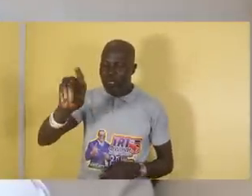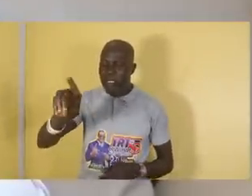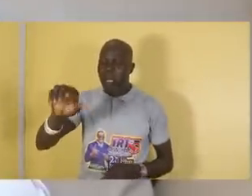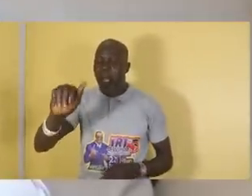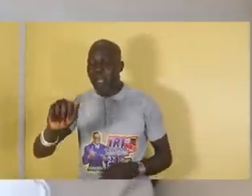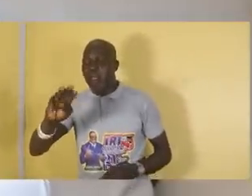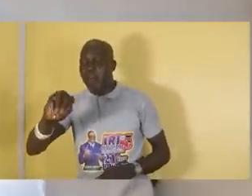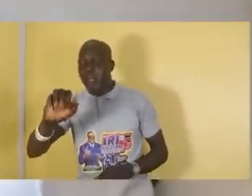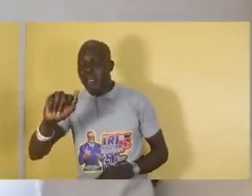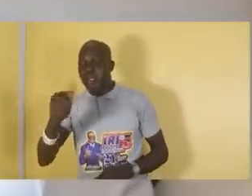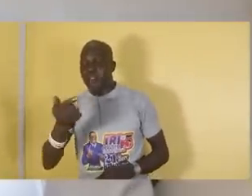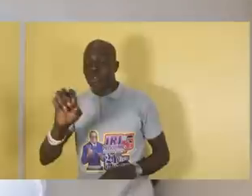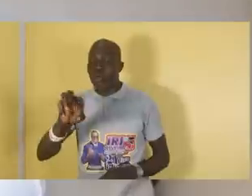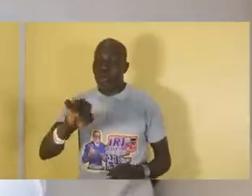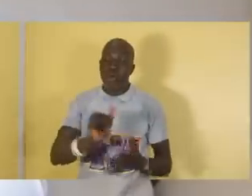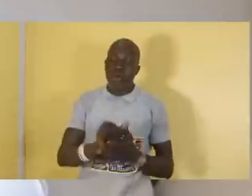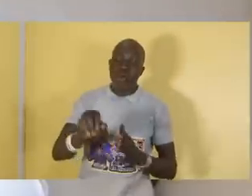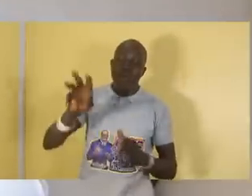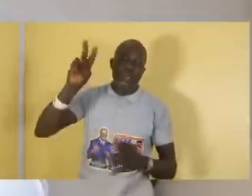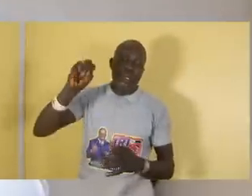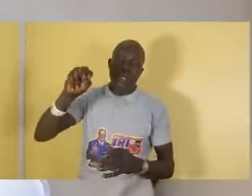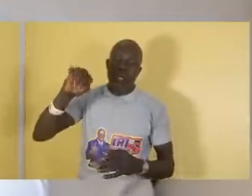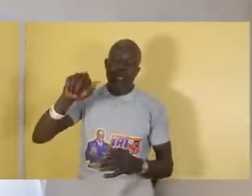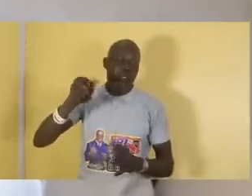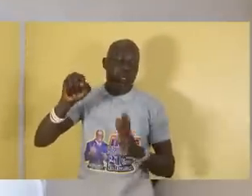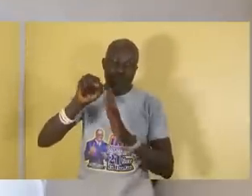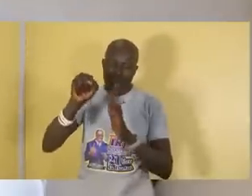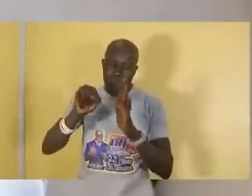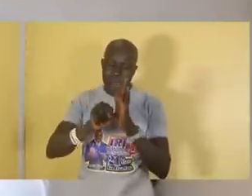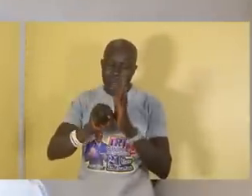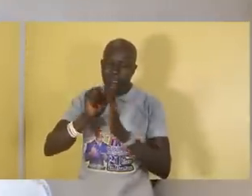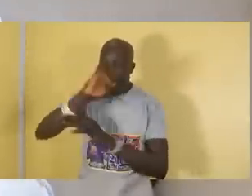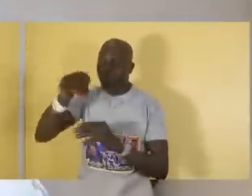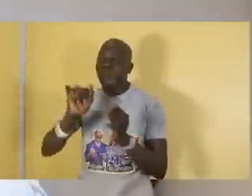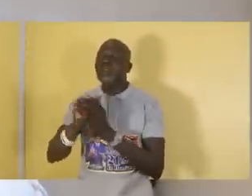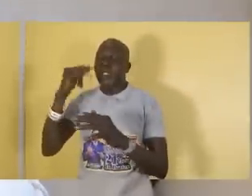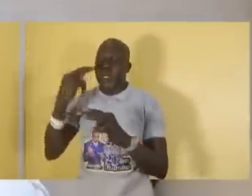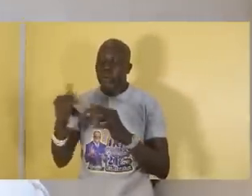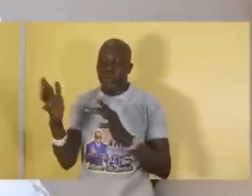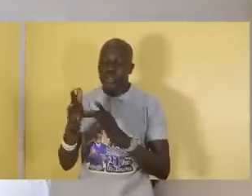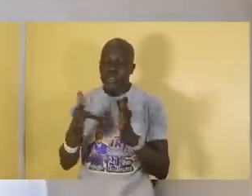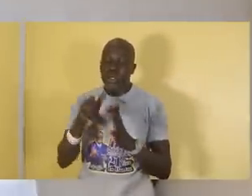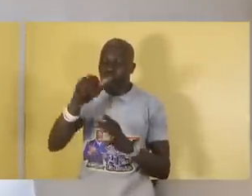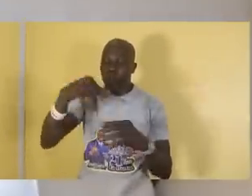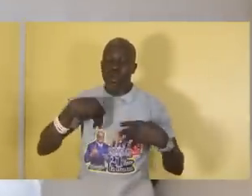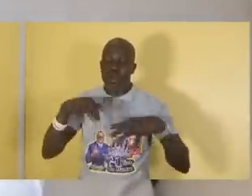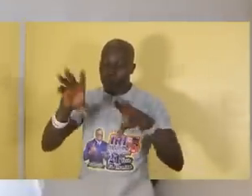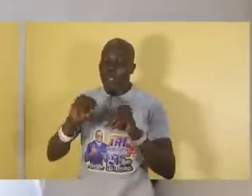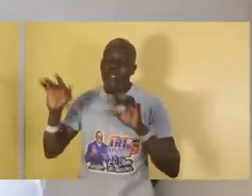Mena. In Mena. Niger State. Niger State. Jésù ń pè ọ. Jesus fún iṣẹ́ ìyanu. For miracle. Gbogbo Jésù. Ní Danimọ̀ Jésù. Wàárí